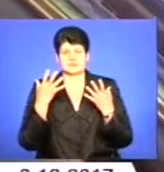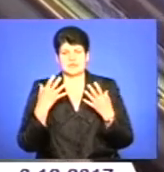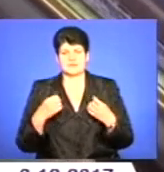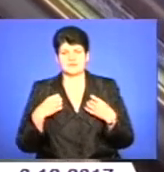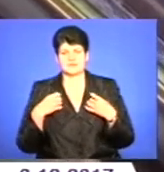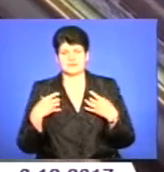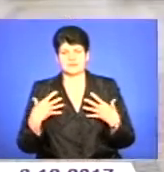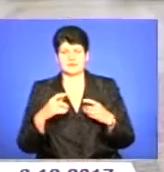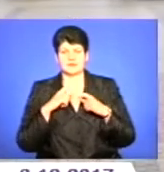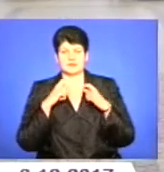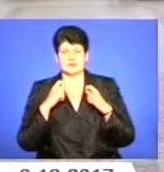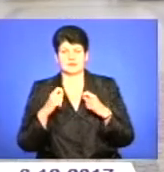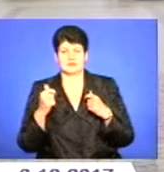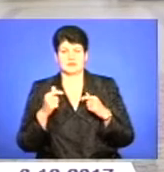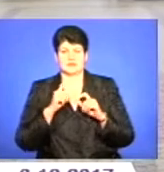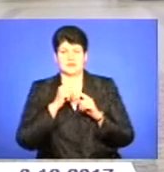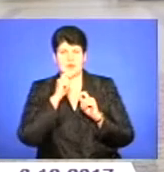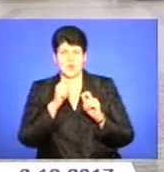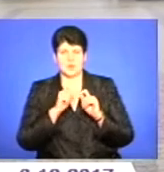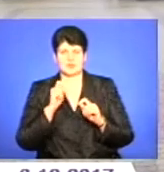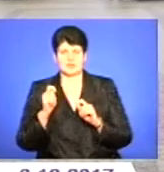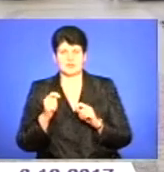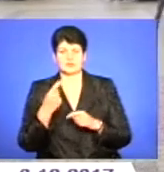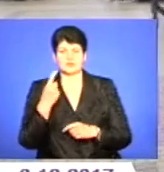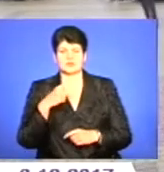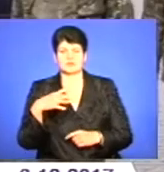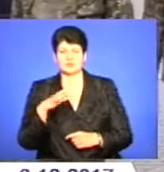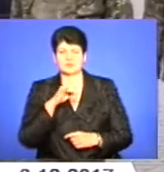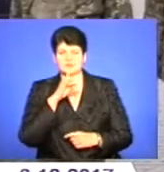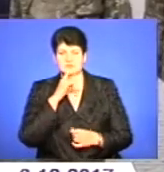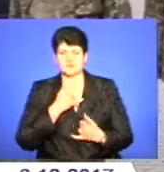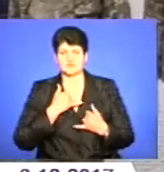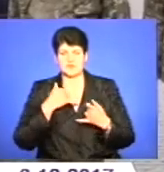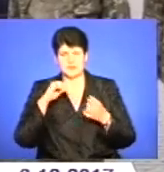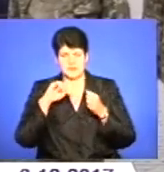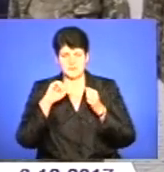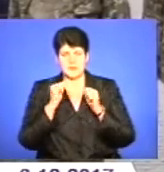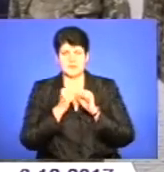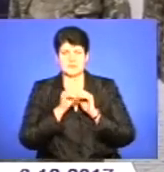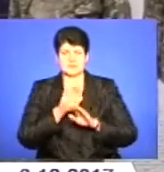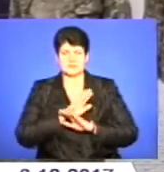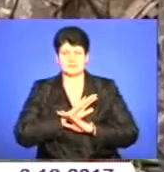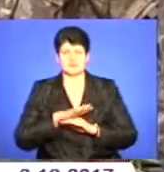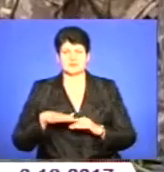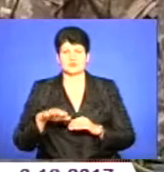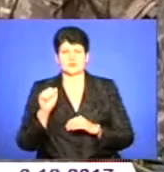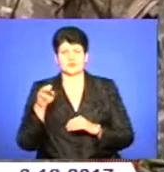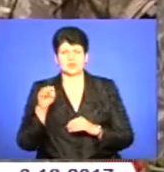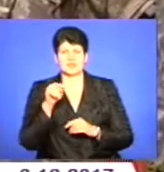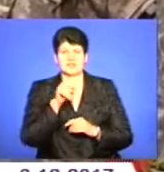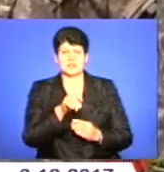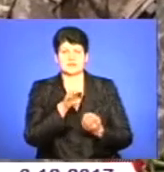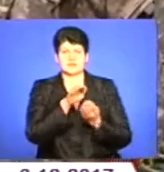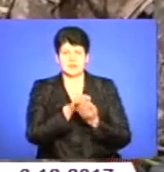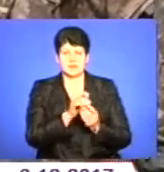службових обов'язків, самовідданість та професіоналізм. Хвилиною мовчання вшанували пам'ять загиблих у зоні АТО та до їх могил на Миколаївському